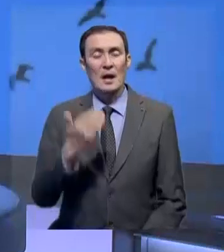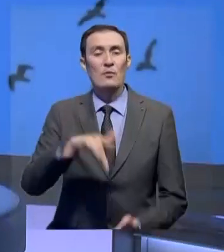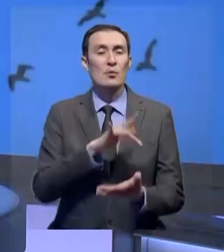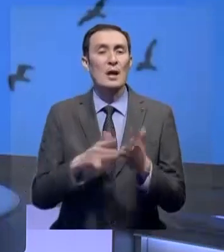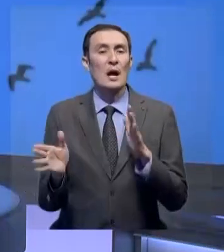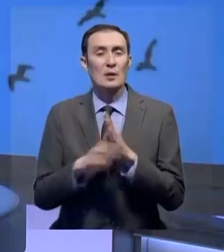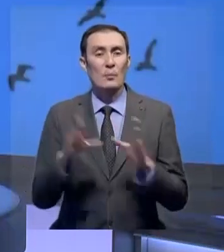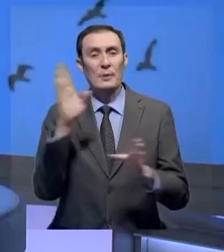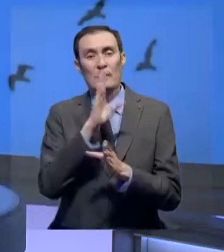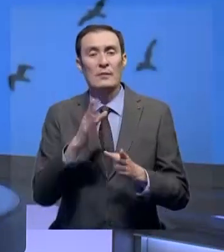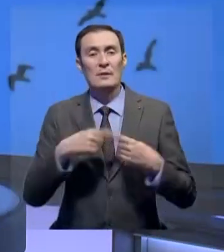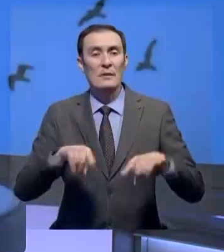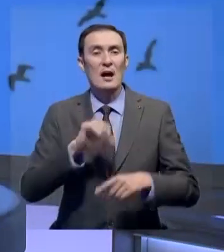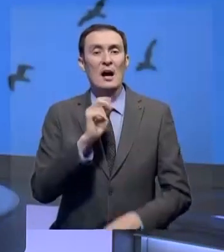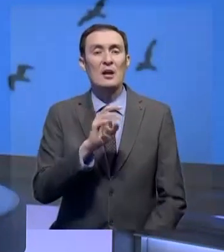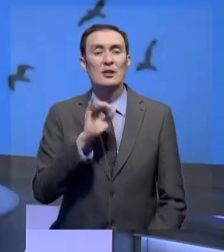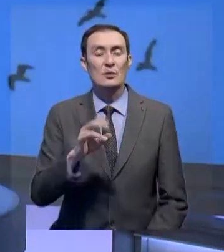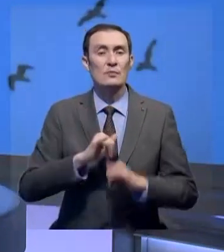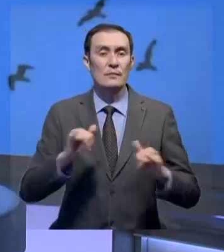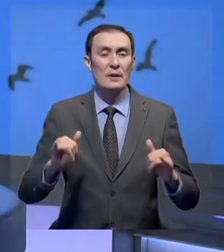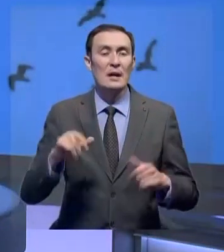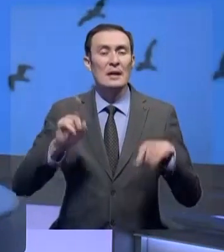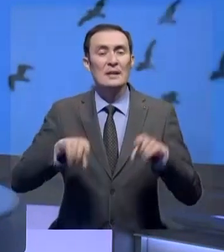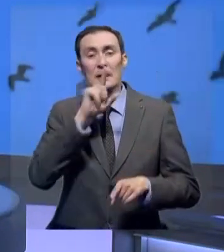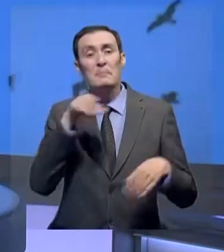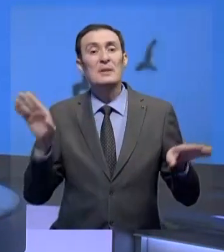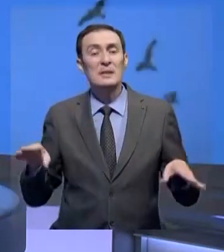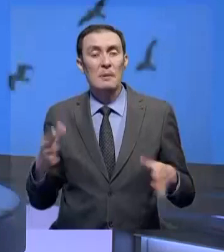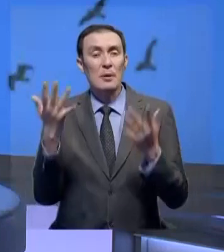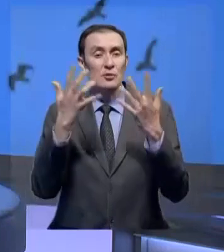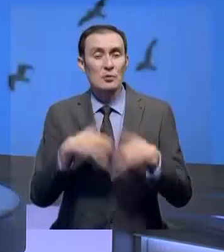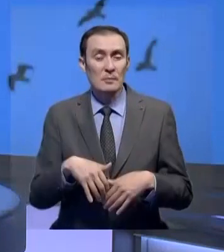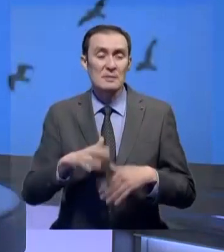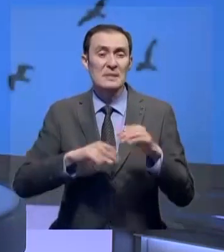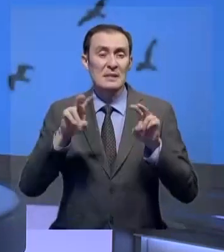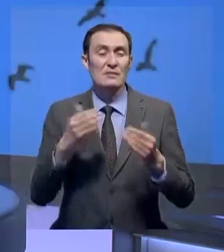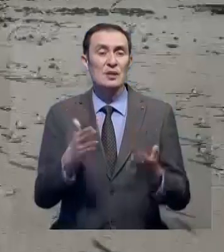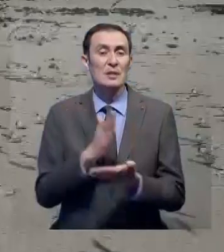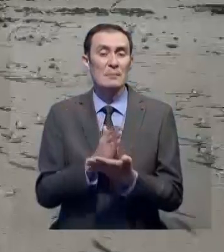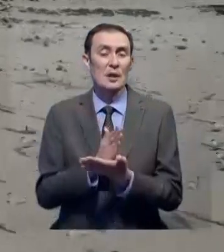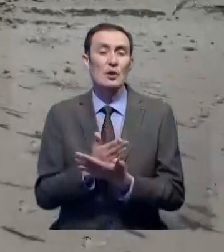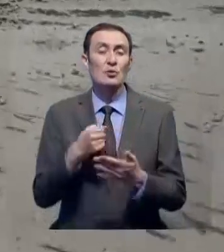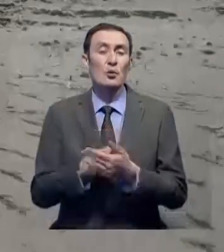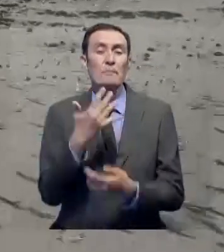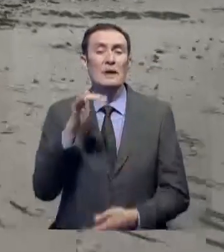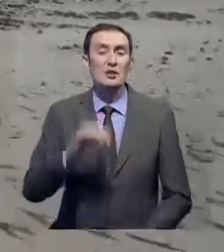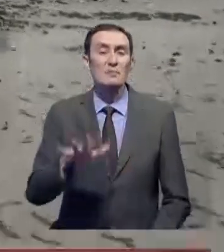А вот в природном резервате Ак-Жаик растет популяция краснокнижных птиц. По подсчетам орнитологов, сейчас здесь обитают